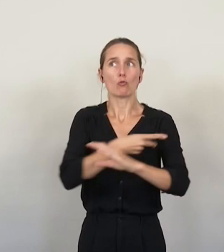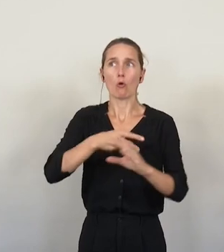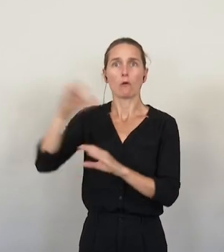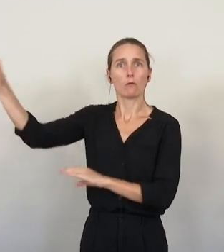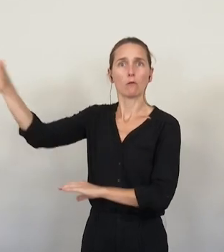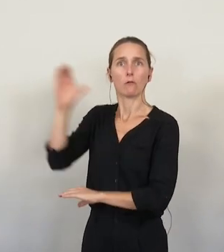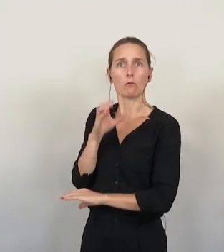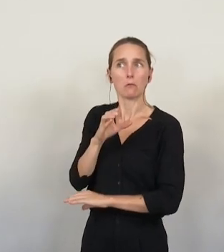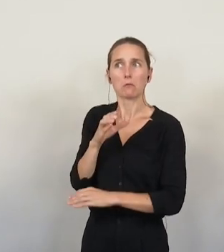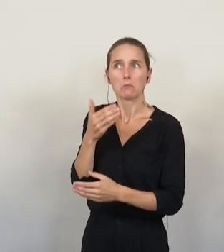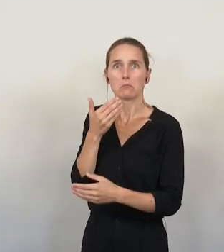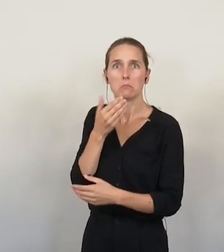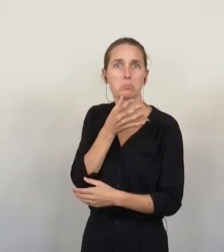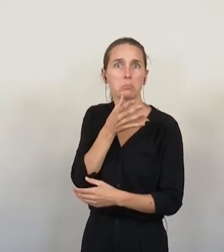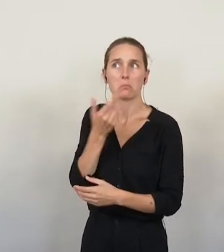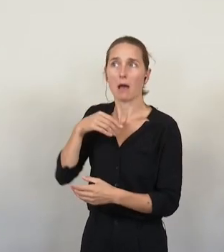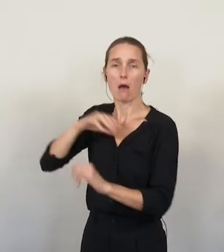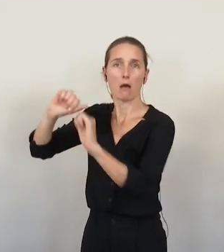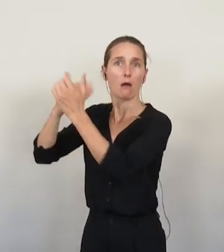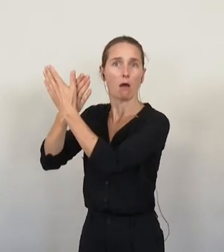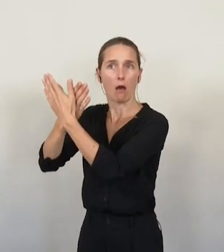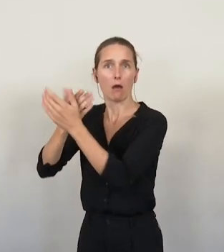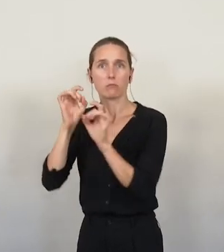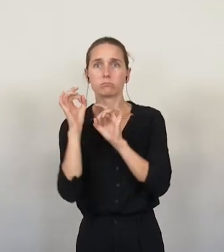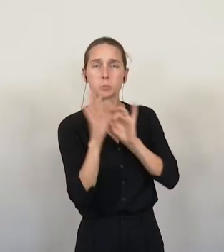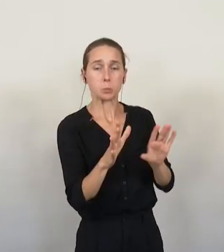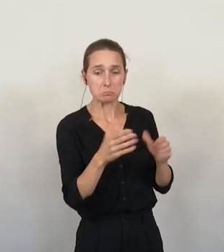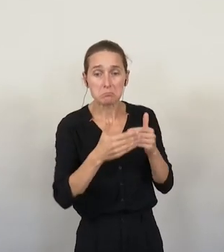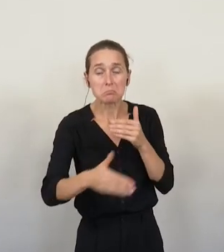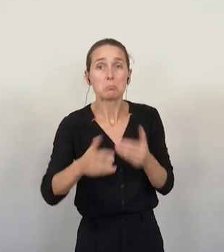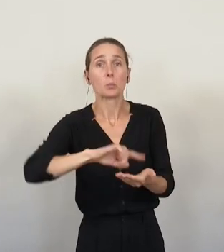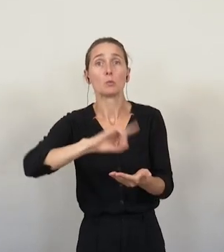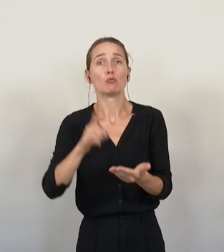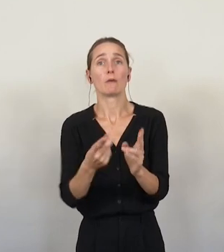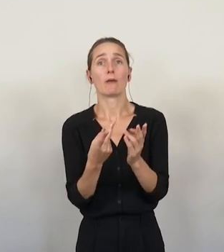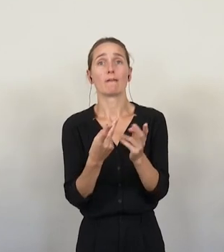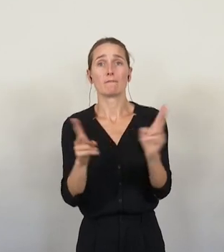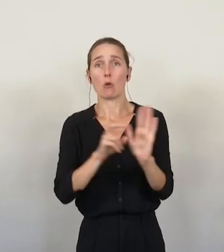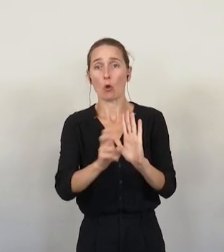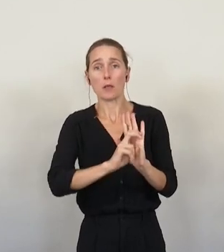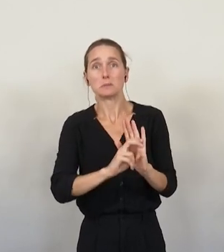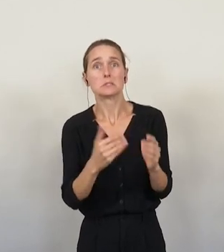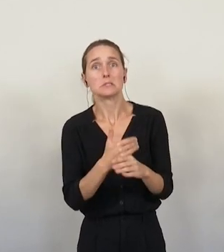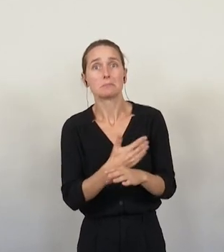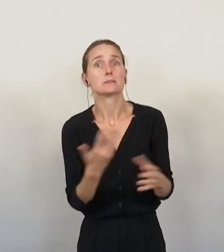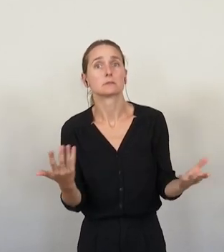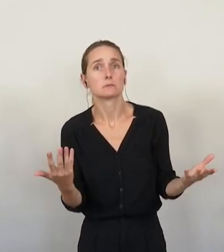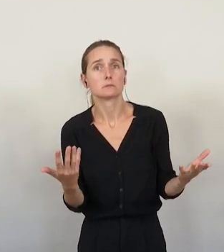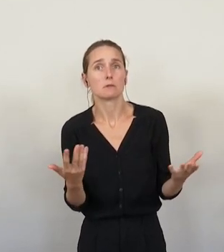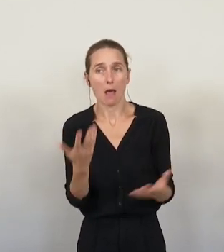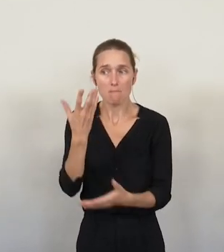la le Conseil métropolitain ne valide pas cette vente que se passera-t-il est-ce que ces 37 millions